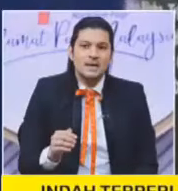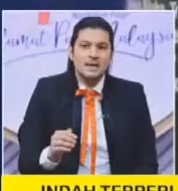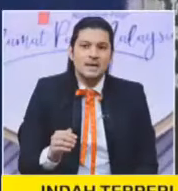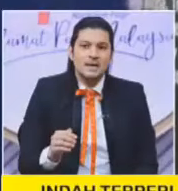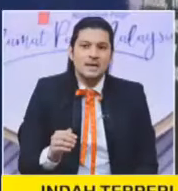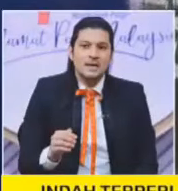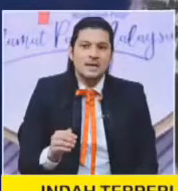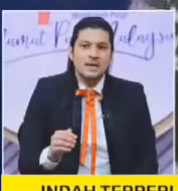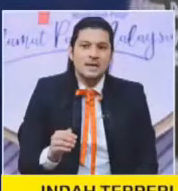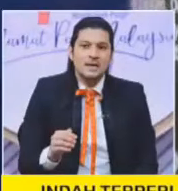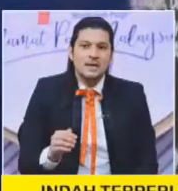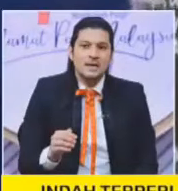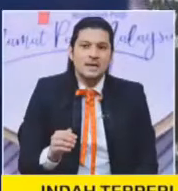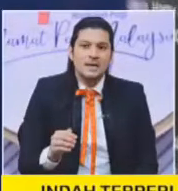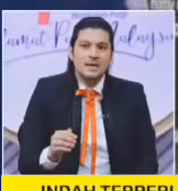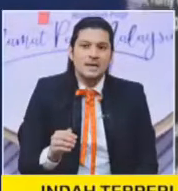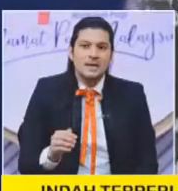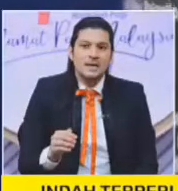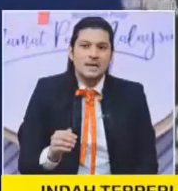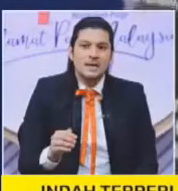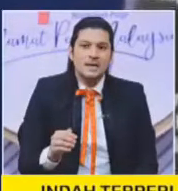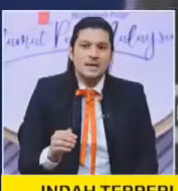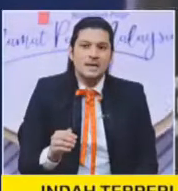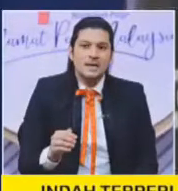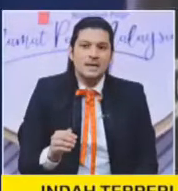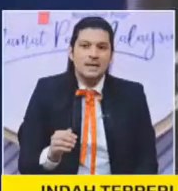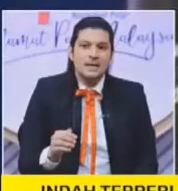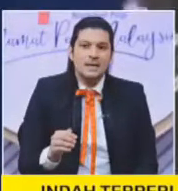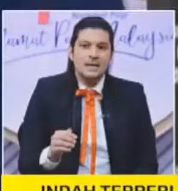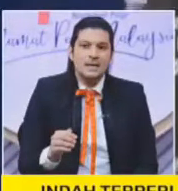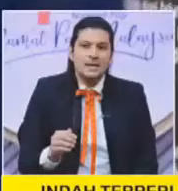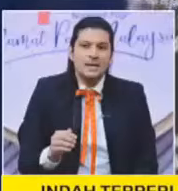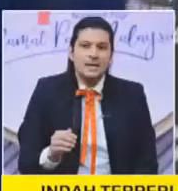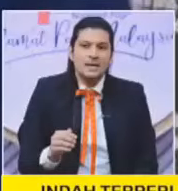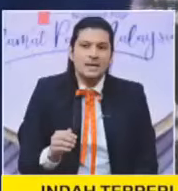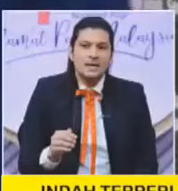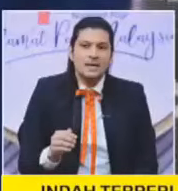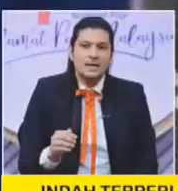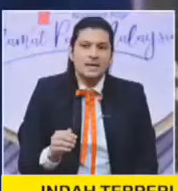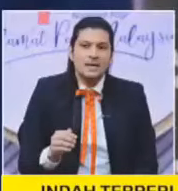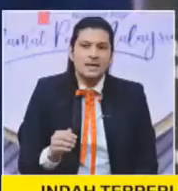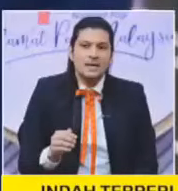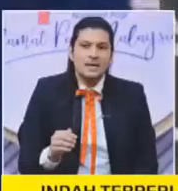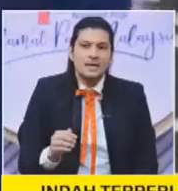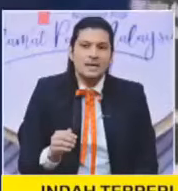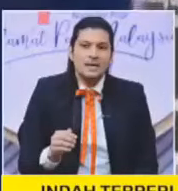ayah-ayah, ibu-ibu serta bagi membantu membina sistem pertahanan